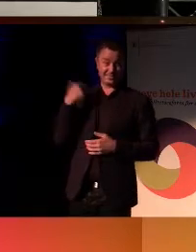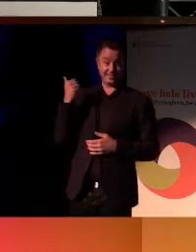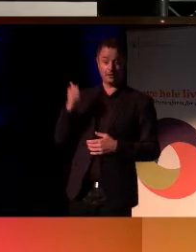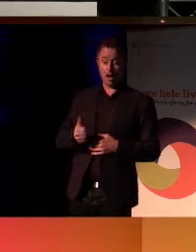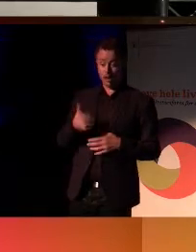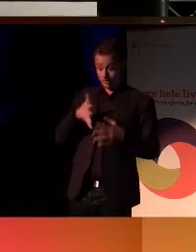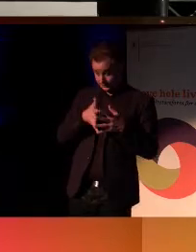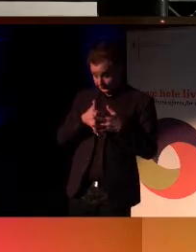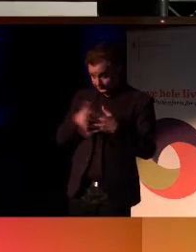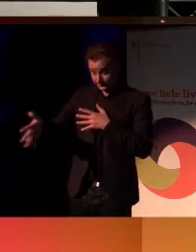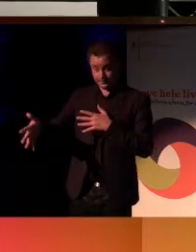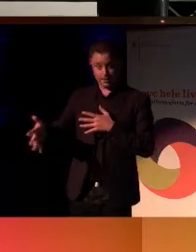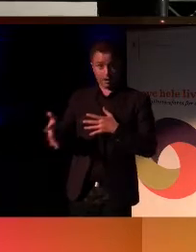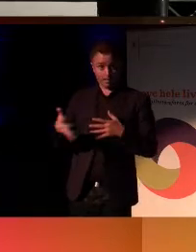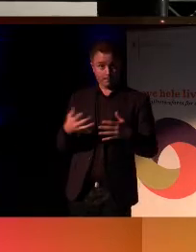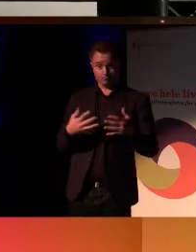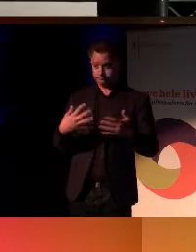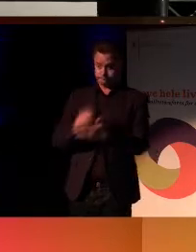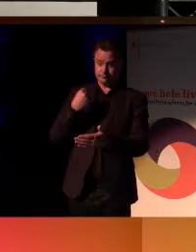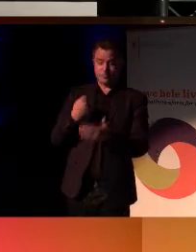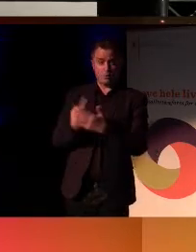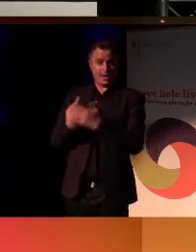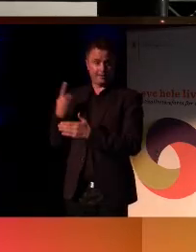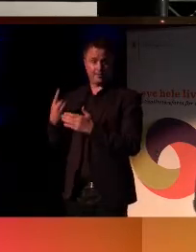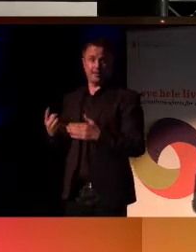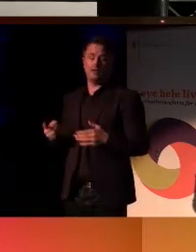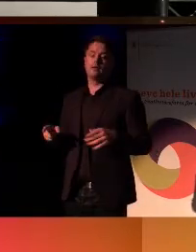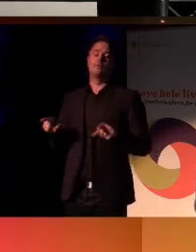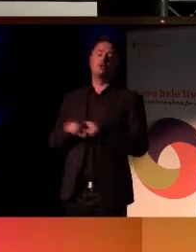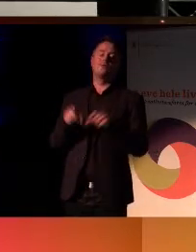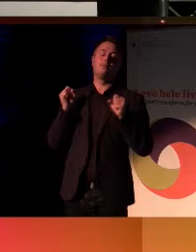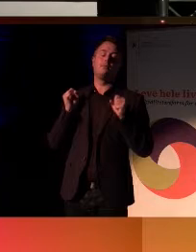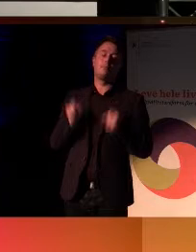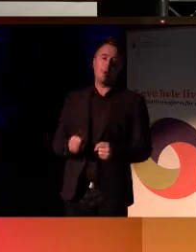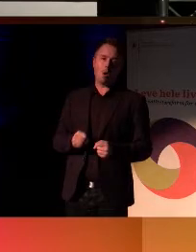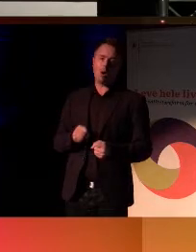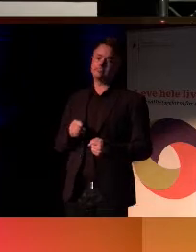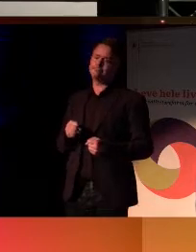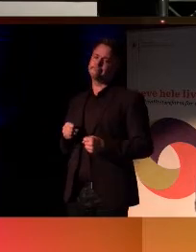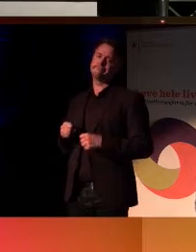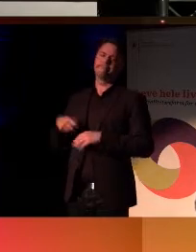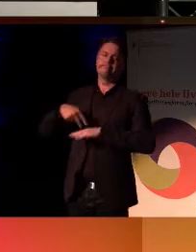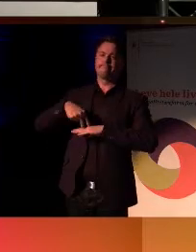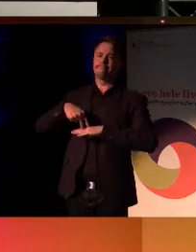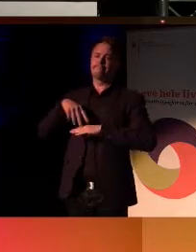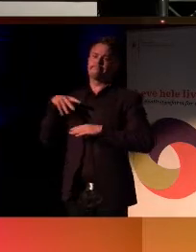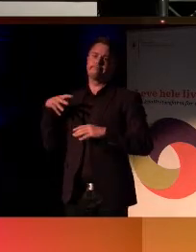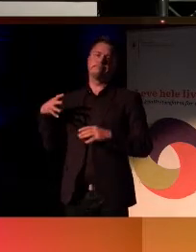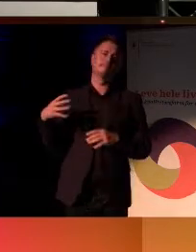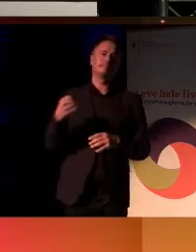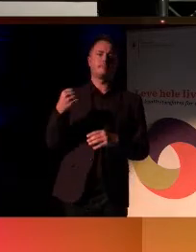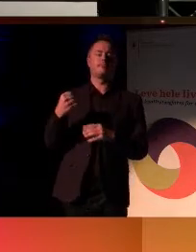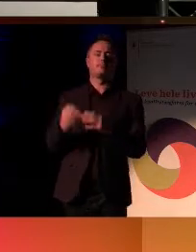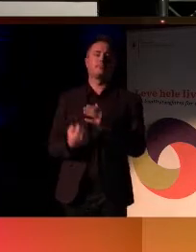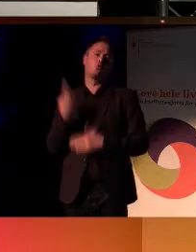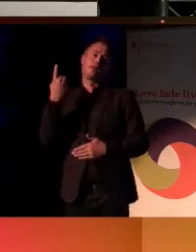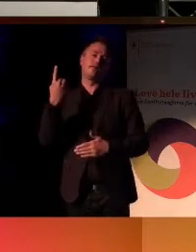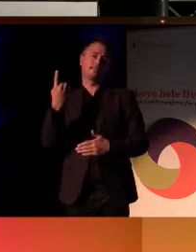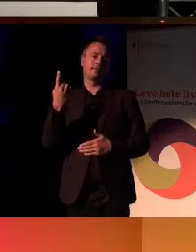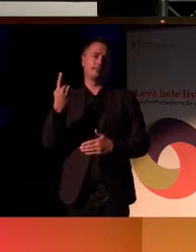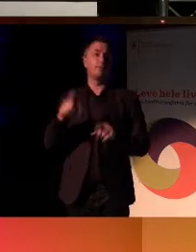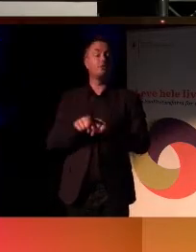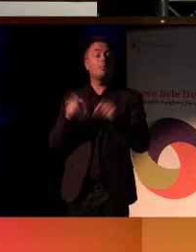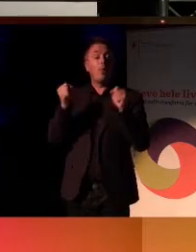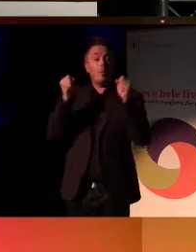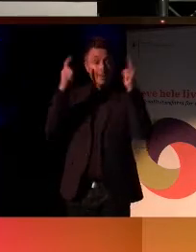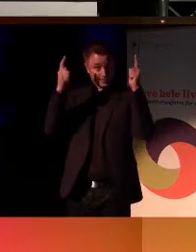ta de mulighetene som banker på, så må vi reise oss opp og åpne døra. Og for å få til det, så må du være